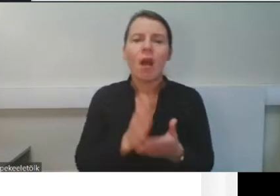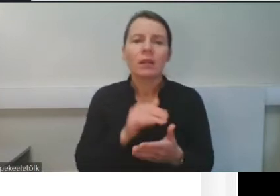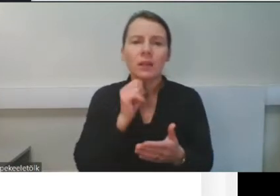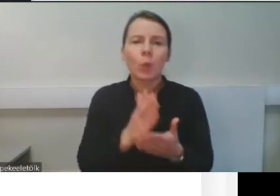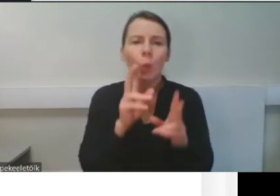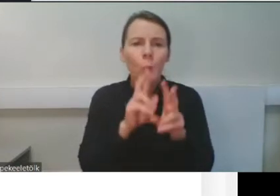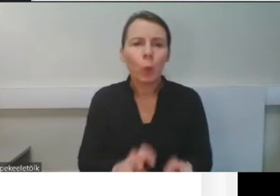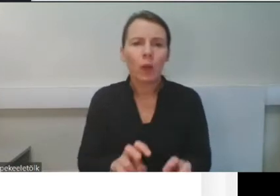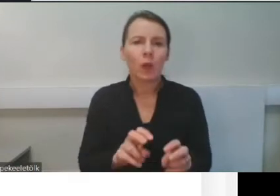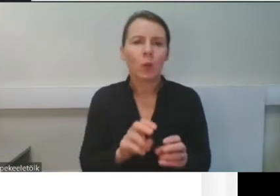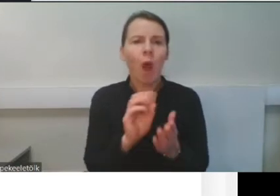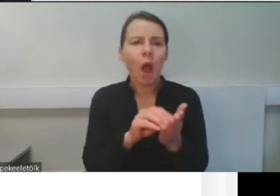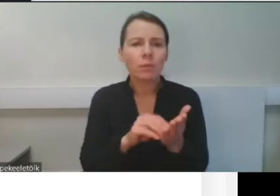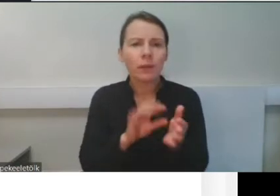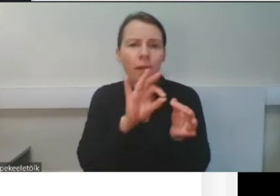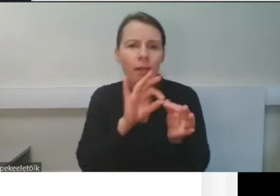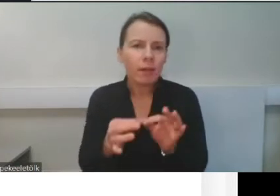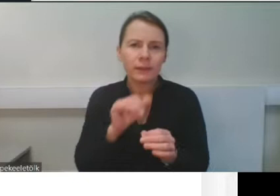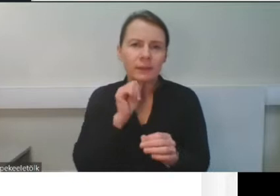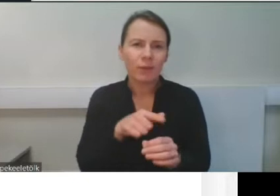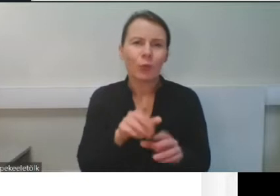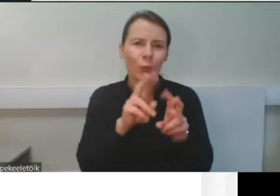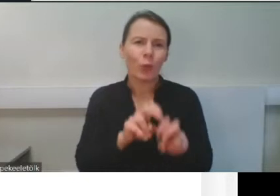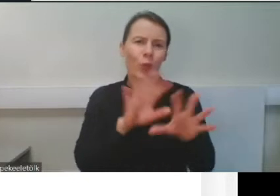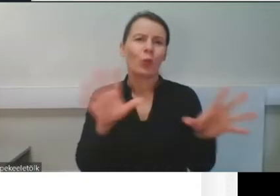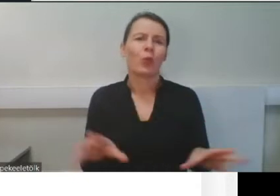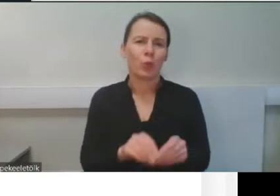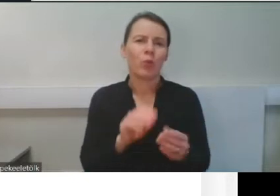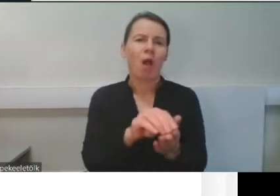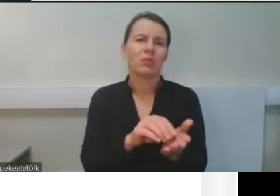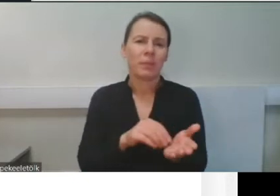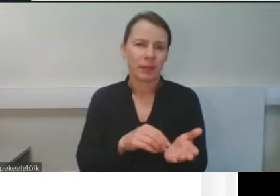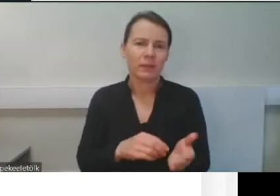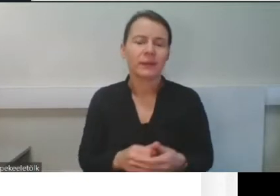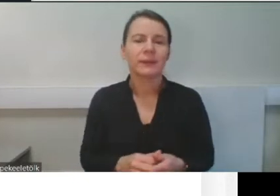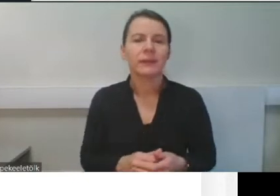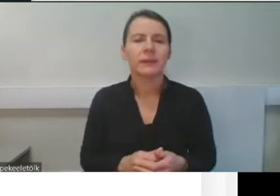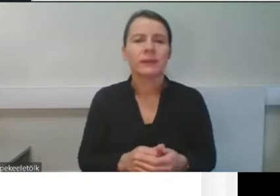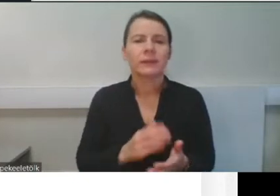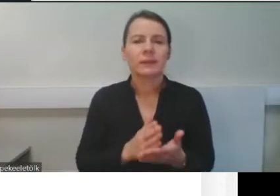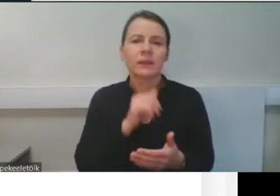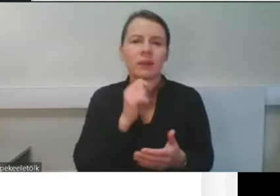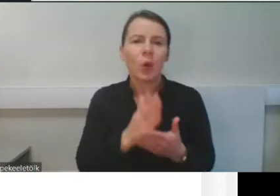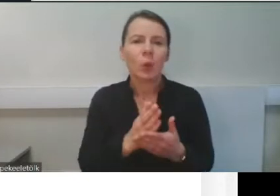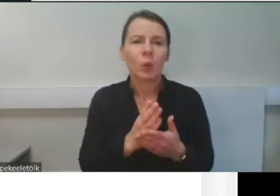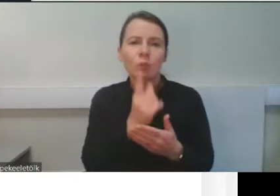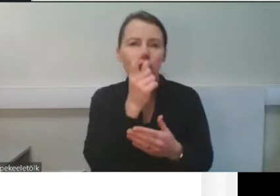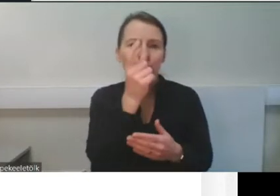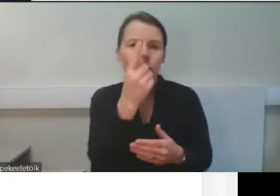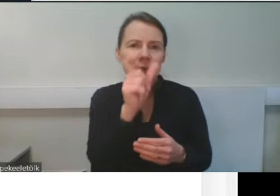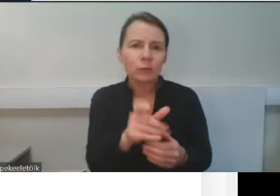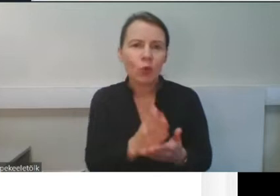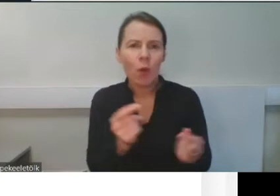Ja et näiteks väga, väga palju nendest andmetest on meil